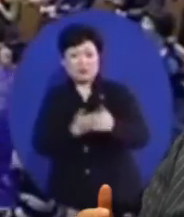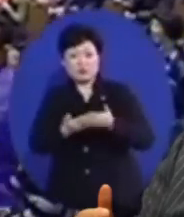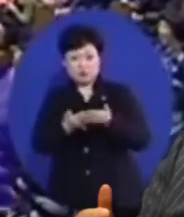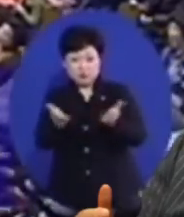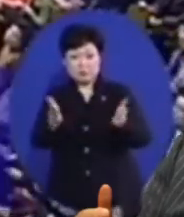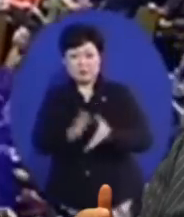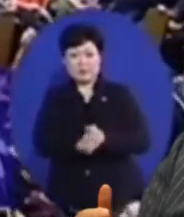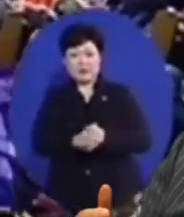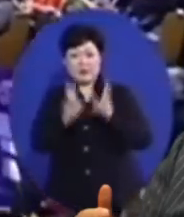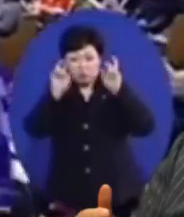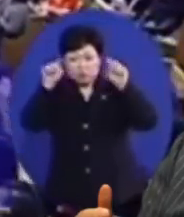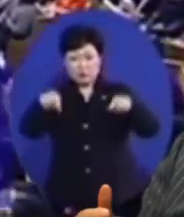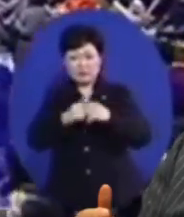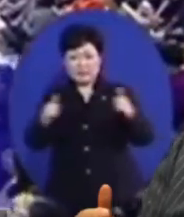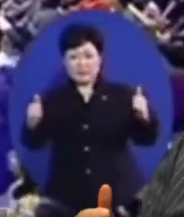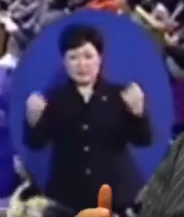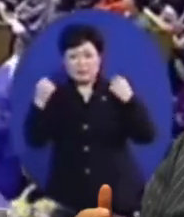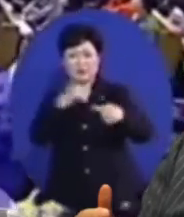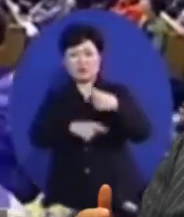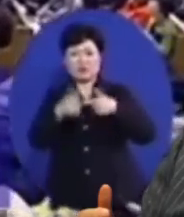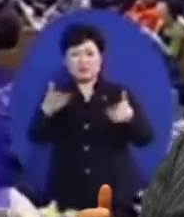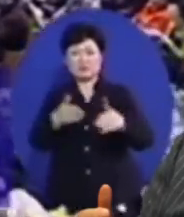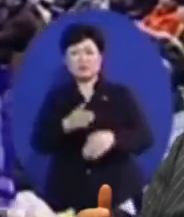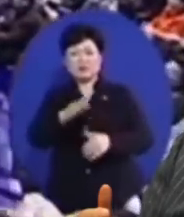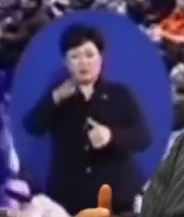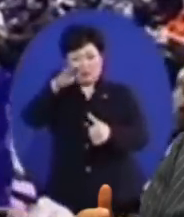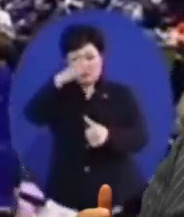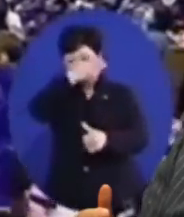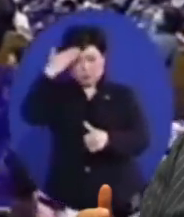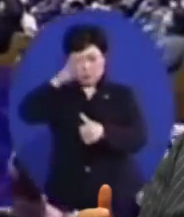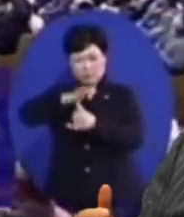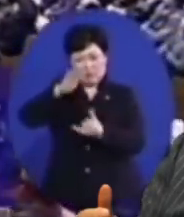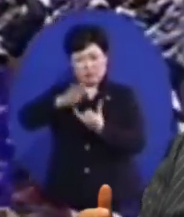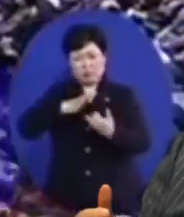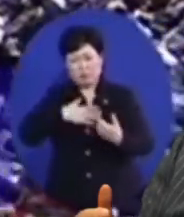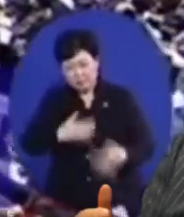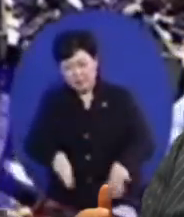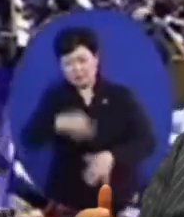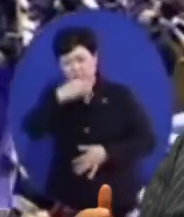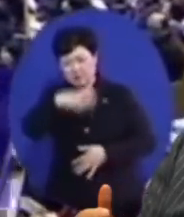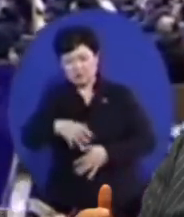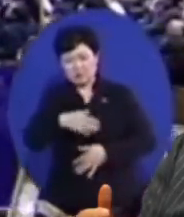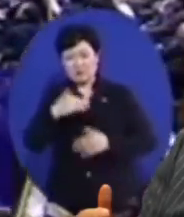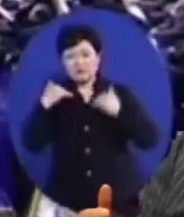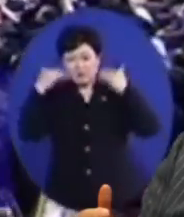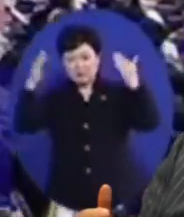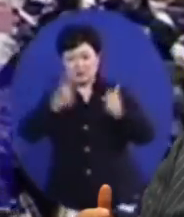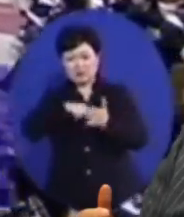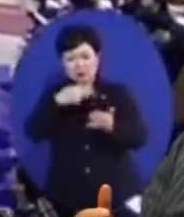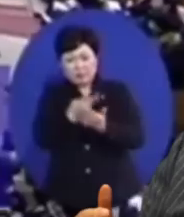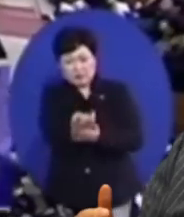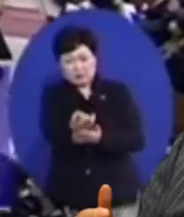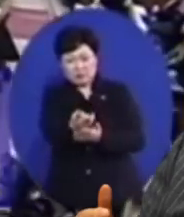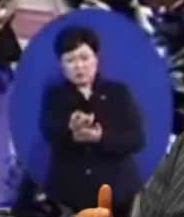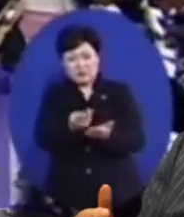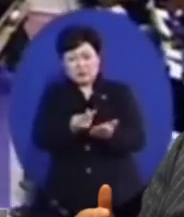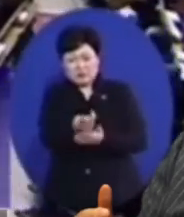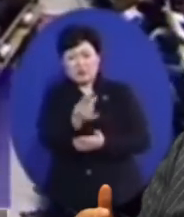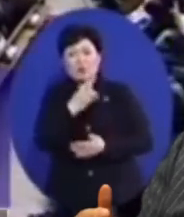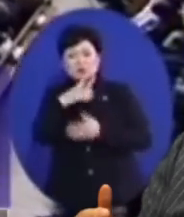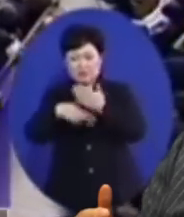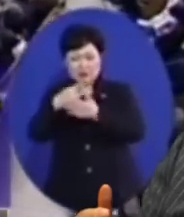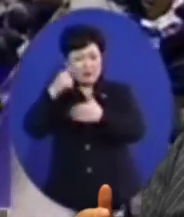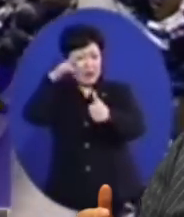주시며 무능한 자에게는 힘을 더하시나니 소년이라도 피곤하며 곤비하며 장정이라도 넘어지며 쓰러지되 오직